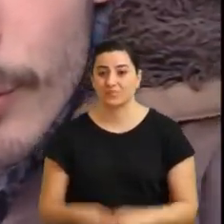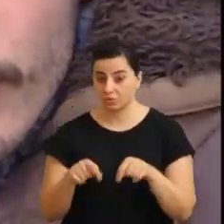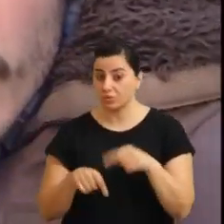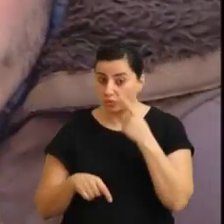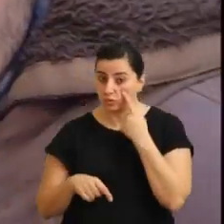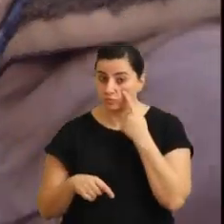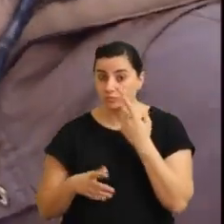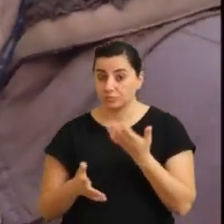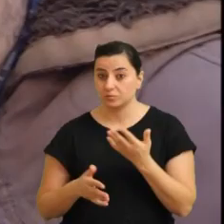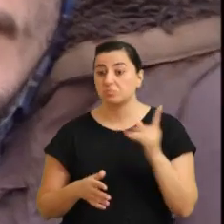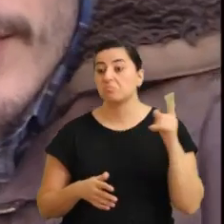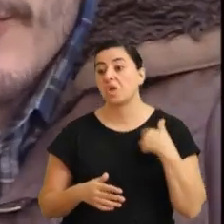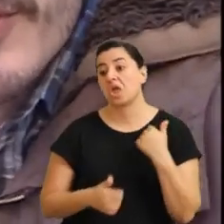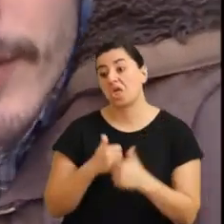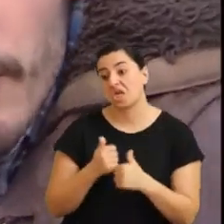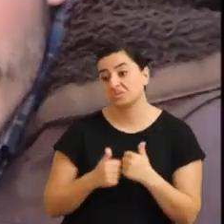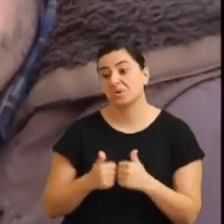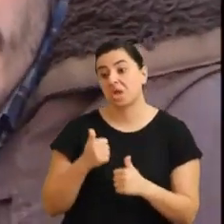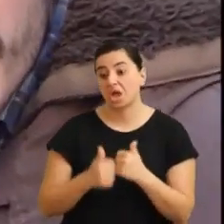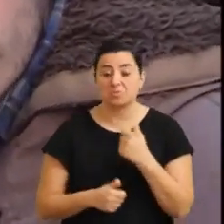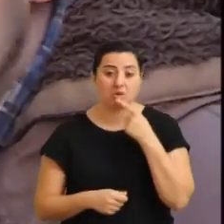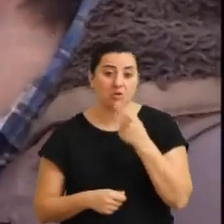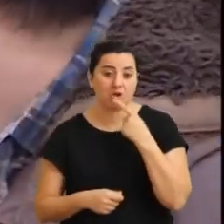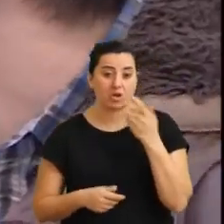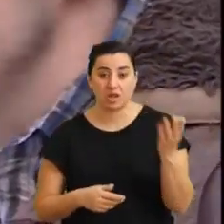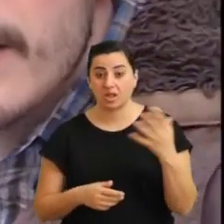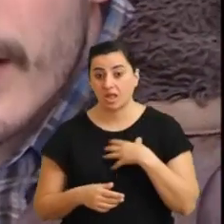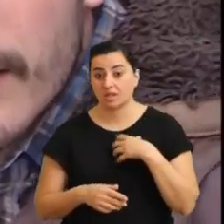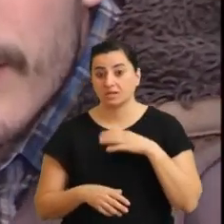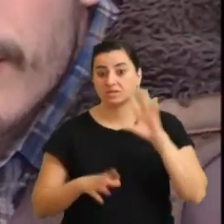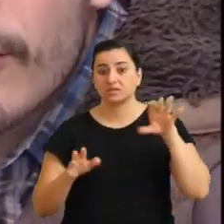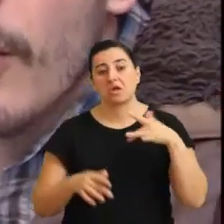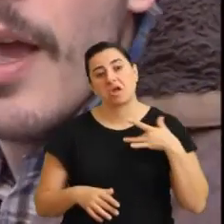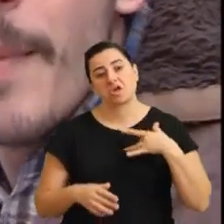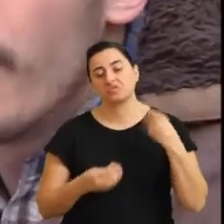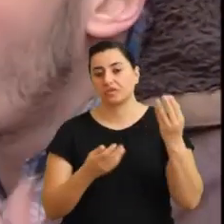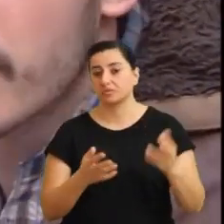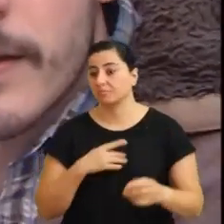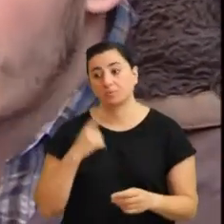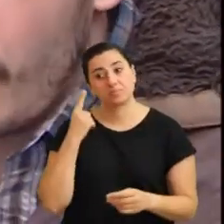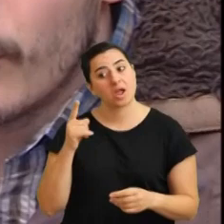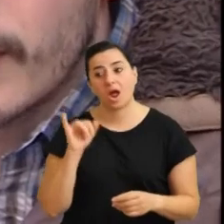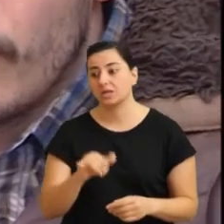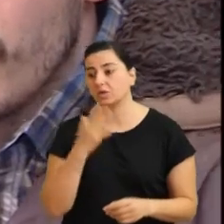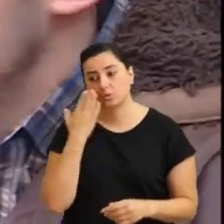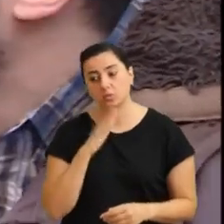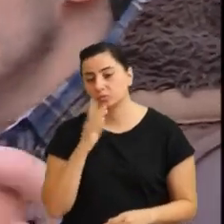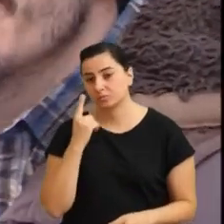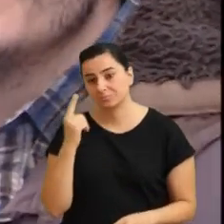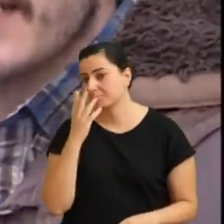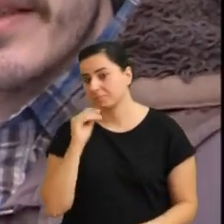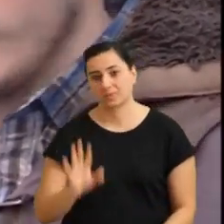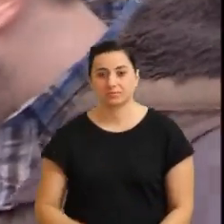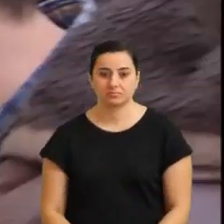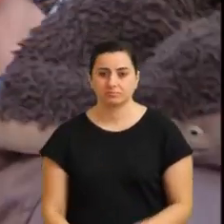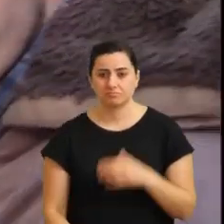sırada görüyorsunuz değil mi? Yok ben yarışmacıyım, yok yarışmadayım, yok yarışmadayım diye kendini insanlara acındırıyor. Ben bunu haksız rekabet olarak görüyorum. Hiç bunun